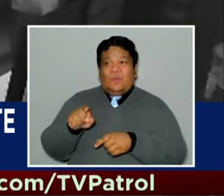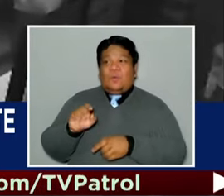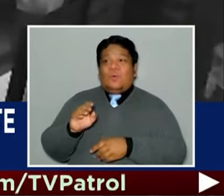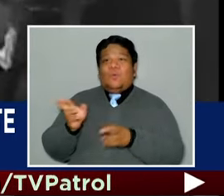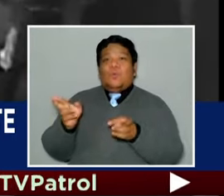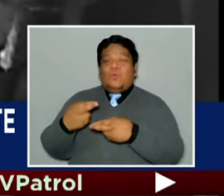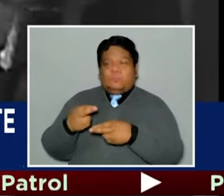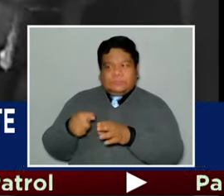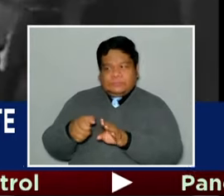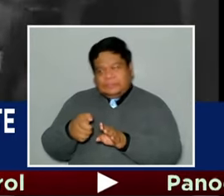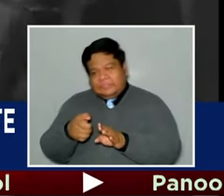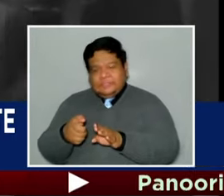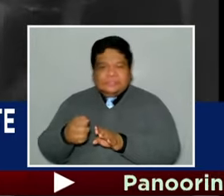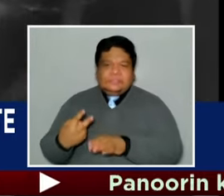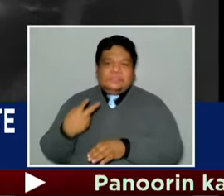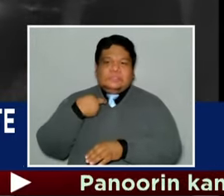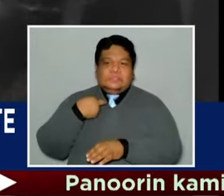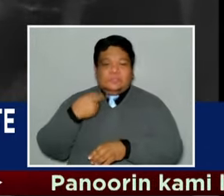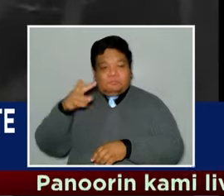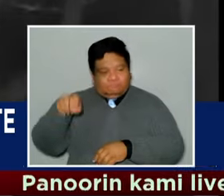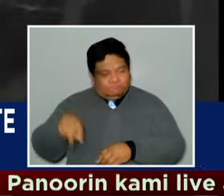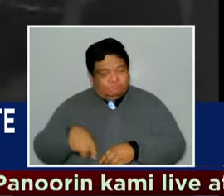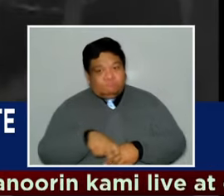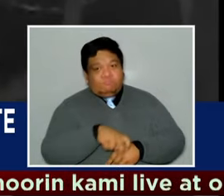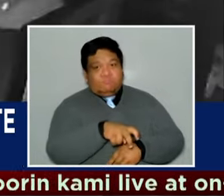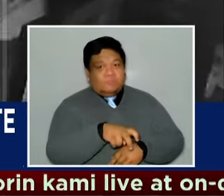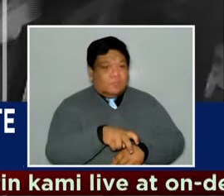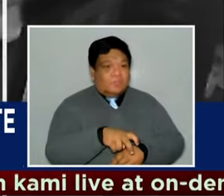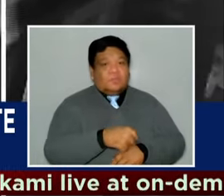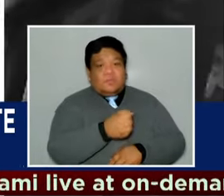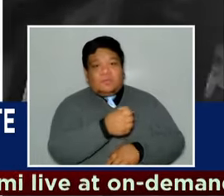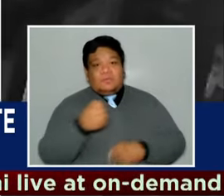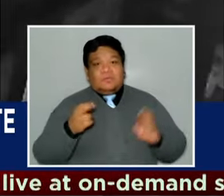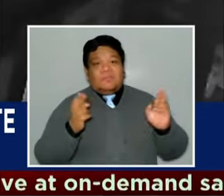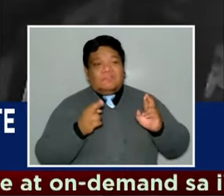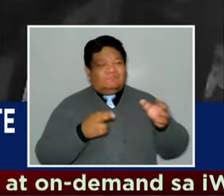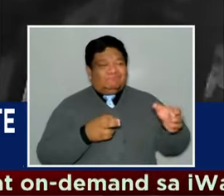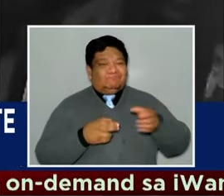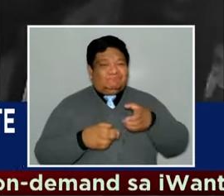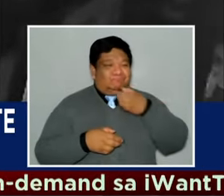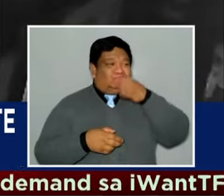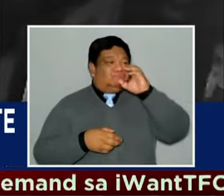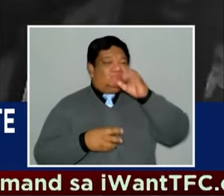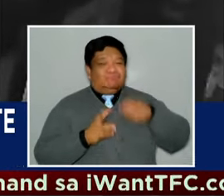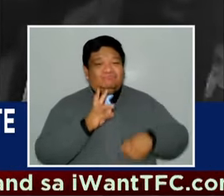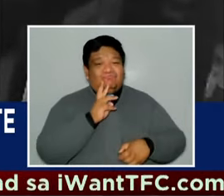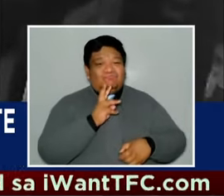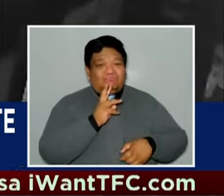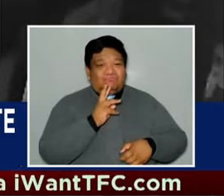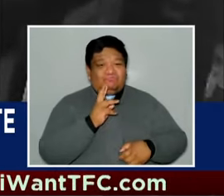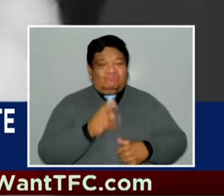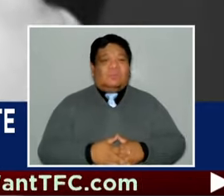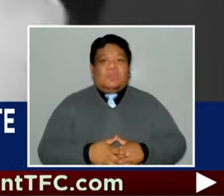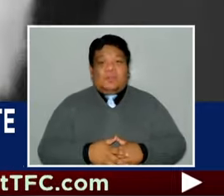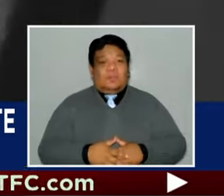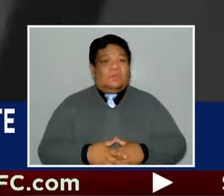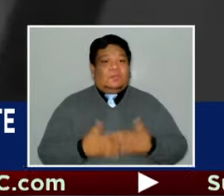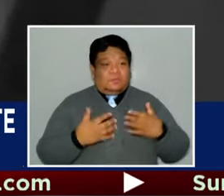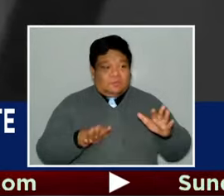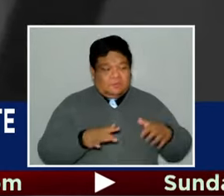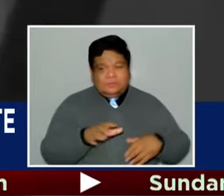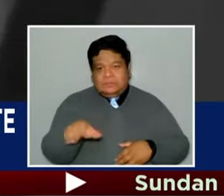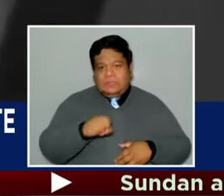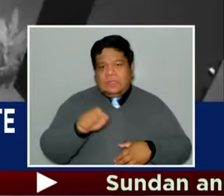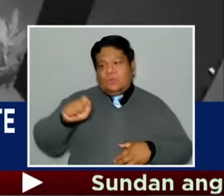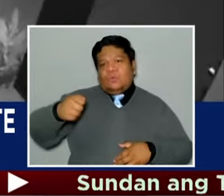Pagkababa ng lalaki, nakuha pa nitong uminom ng tubig. Bago umalis, kinuha niya ang susi ng kotse sa lamesa at tinangay